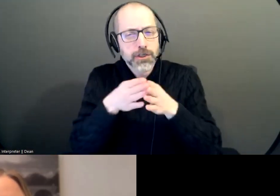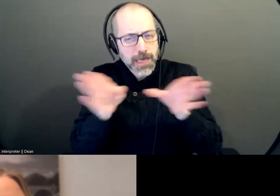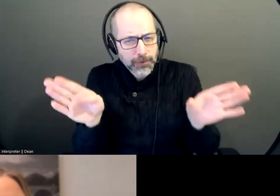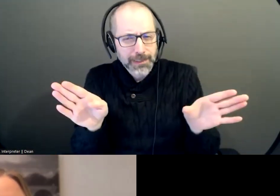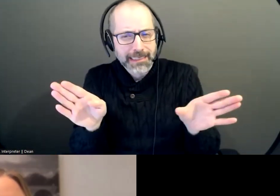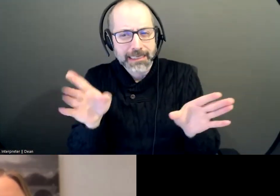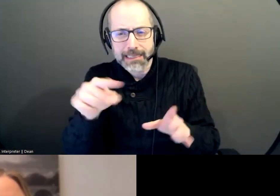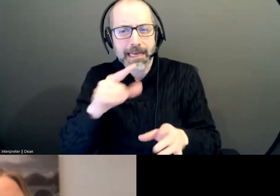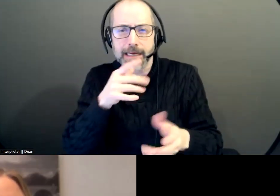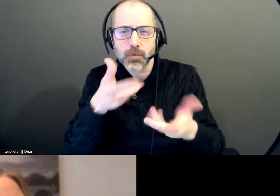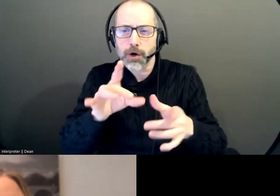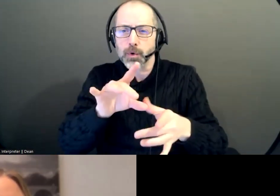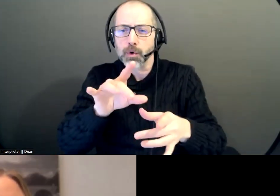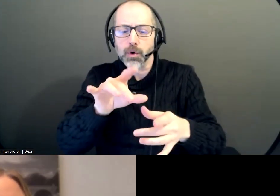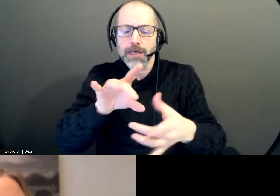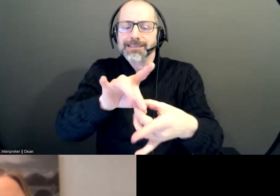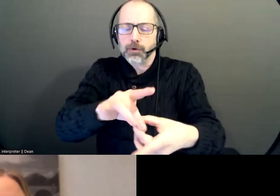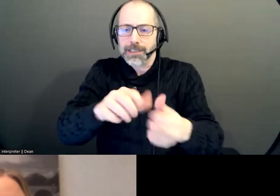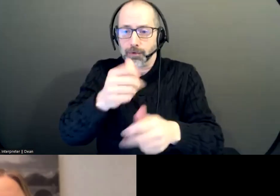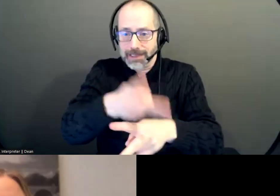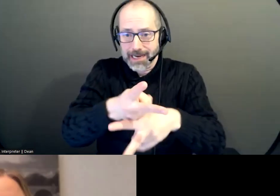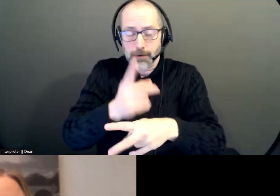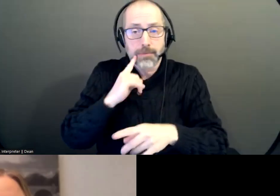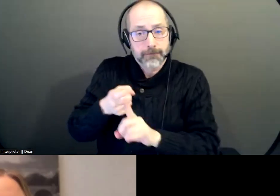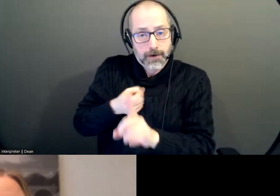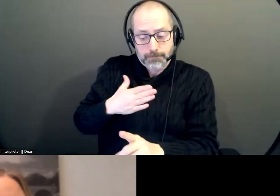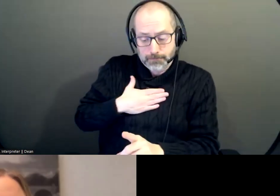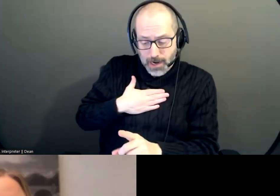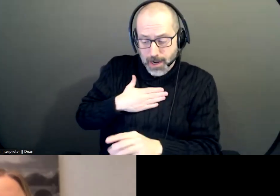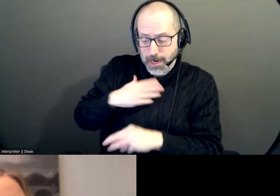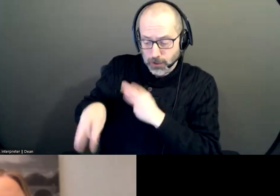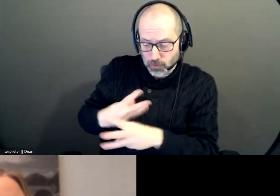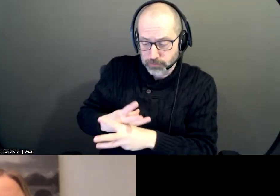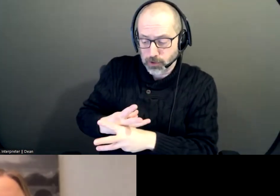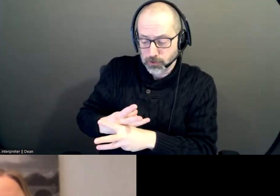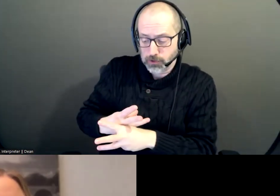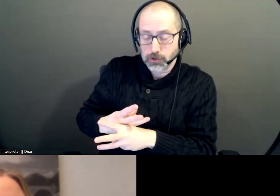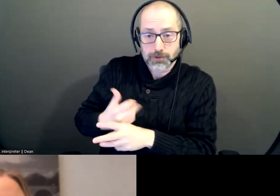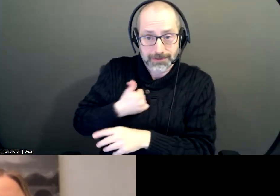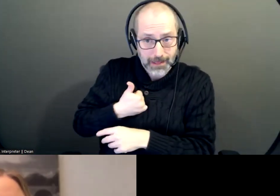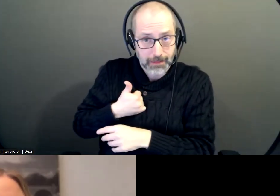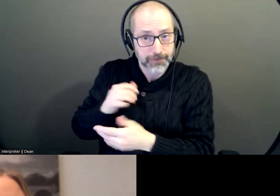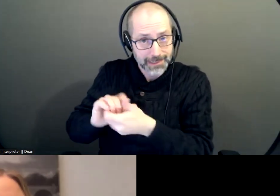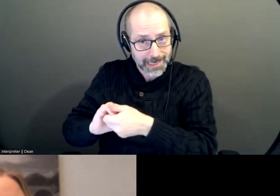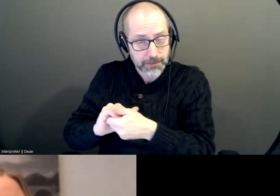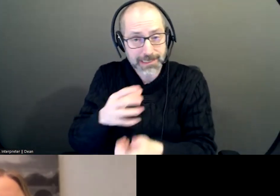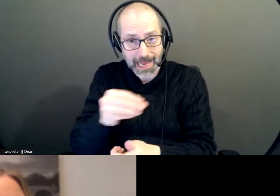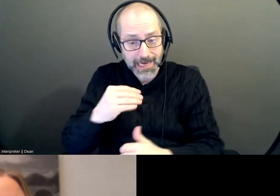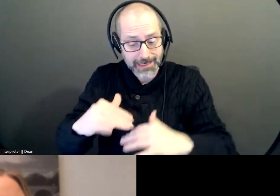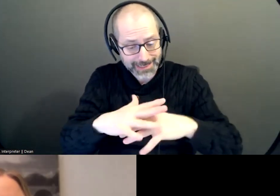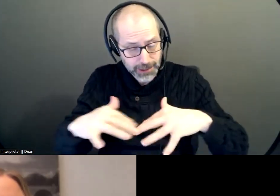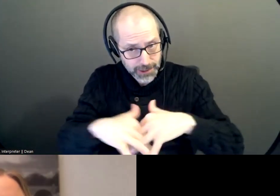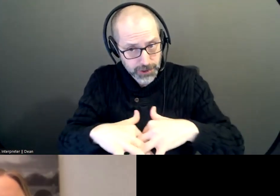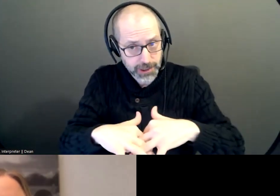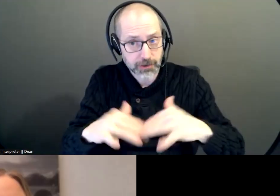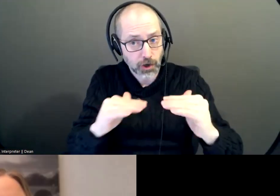everyone. Ce But n'est pas tout something le that I've monde. Je ne veux learned pas from my global south généraliser, mais c'est ce engagements que and j'ai my appris, moi, dans mon indigenous colleagues auto-engagement et de and mes collègues